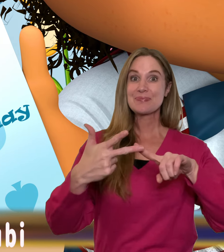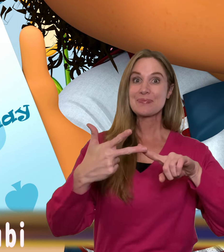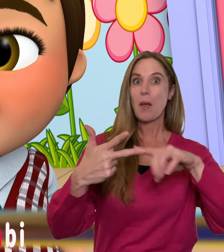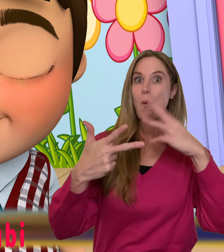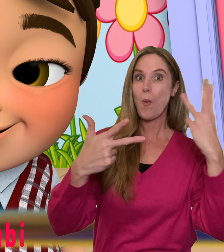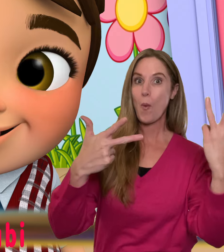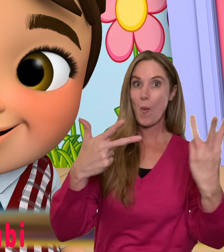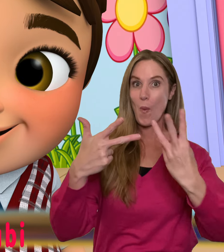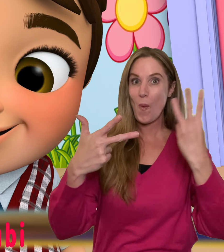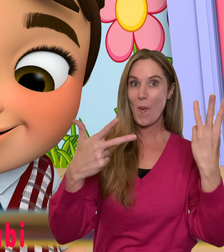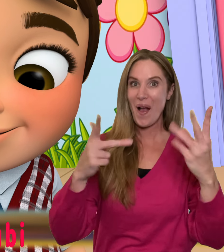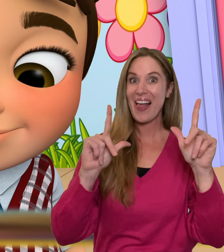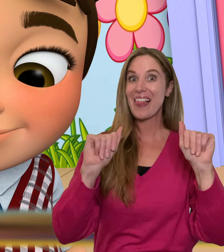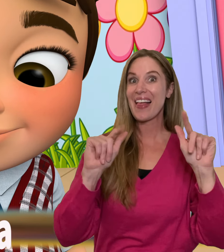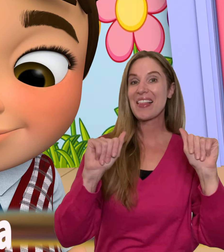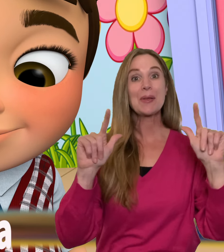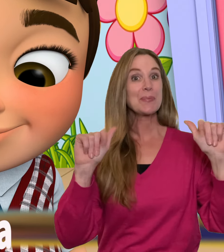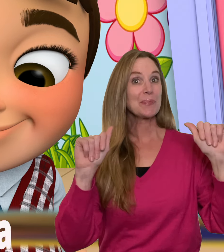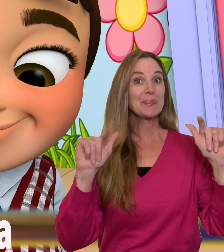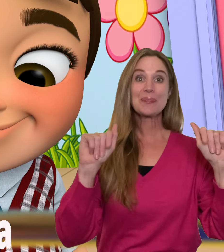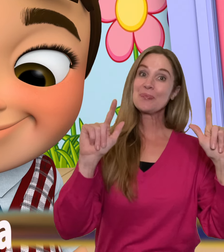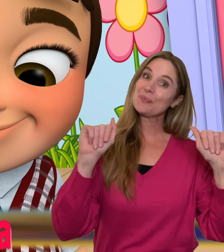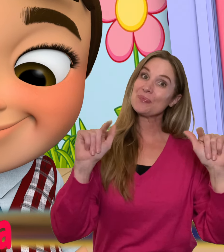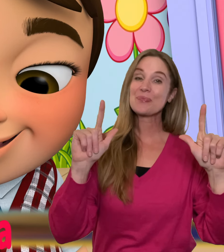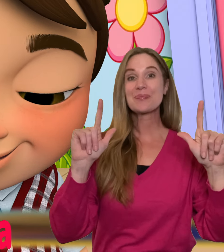3日目は水曜日